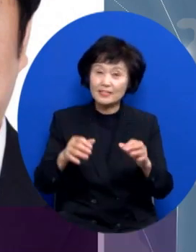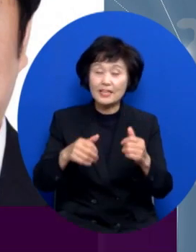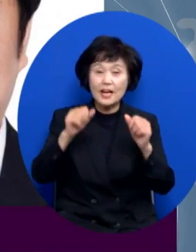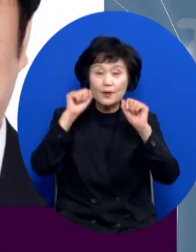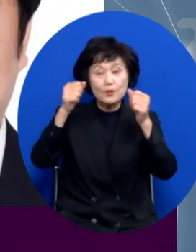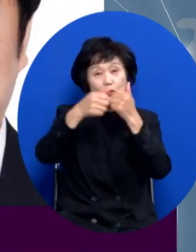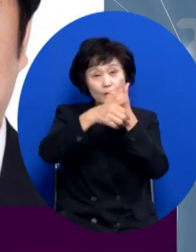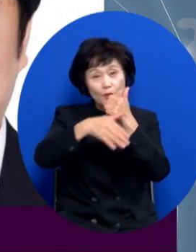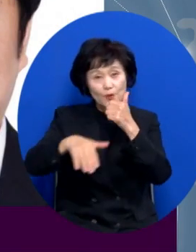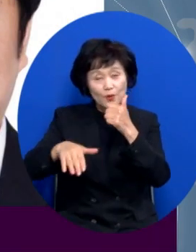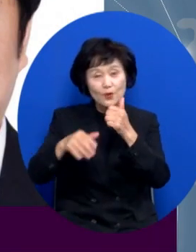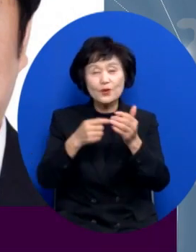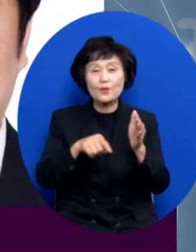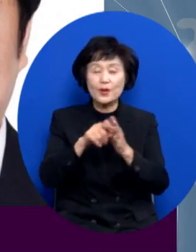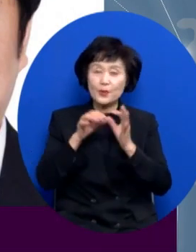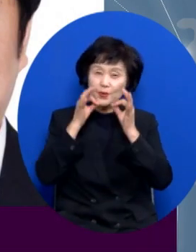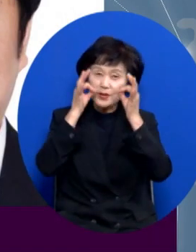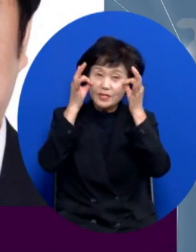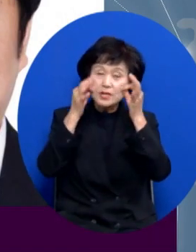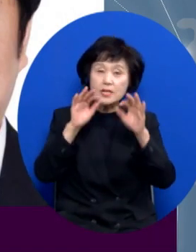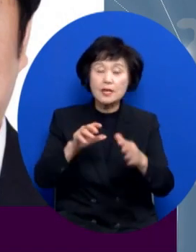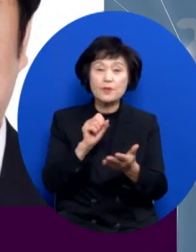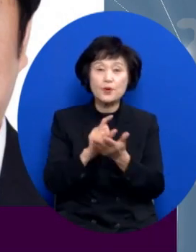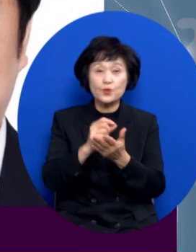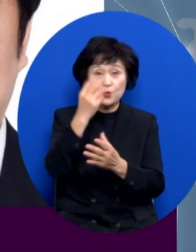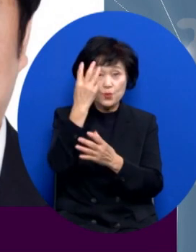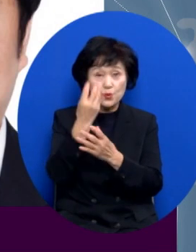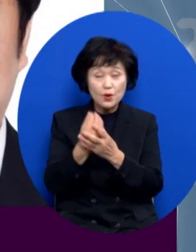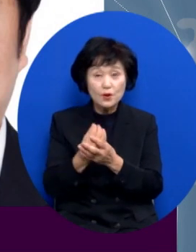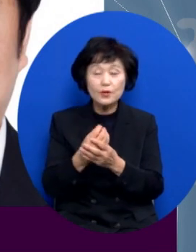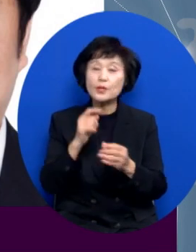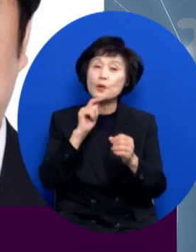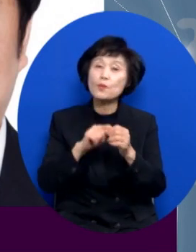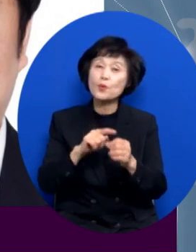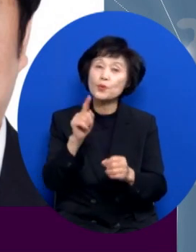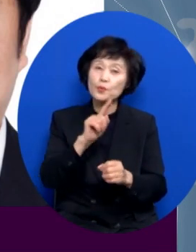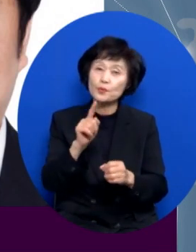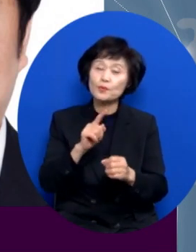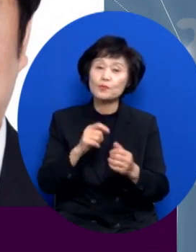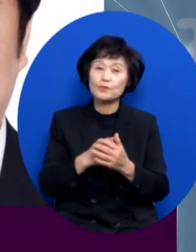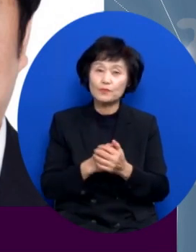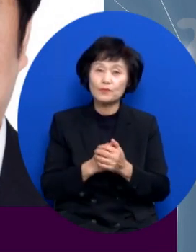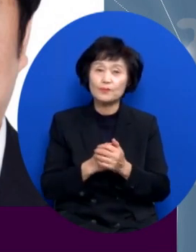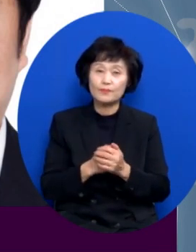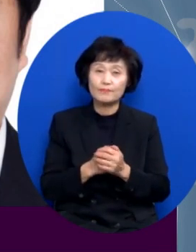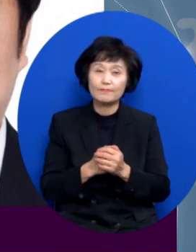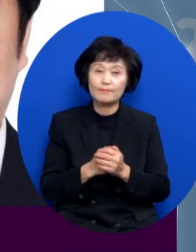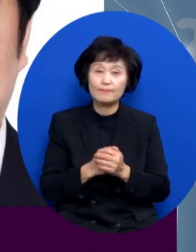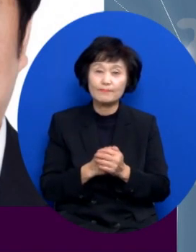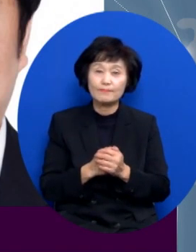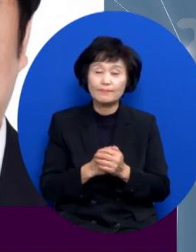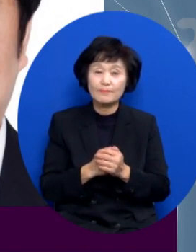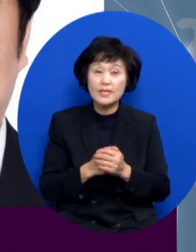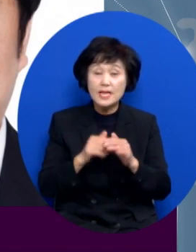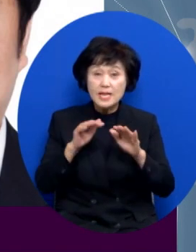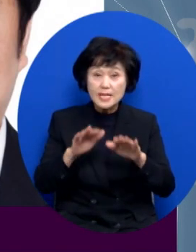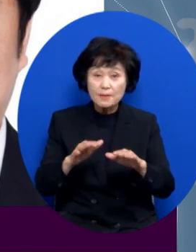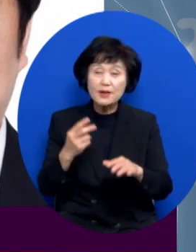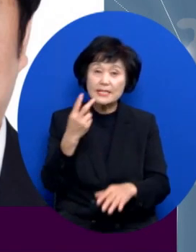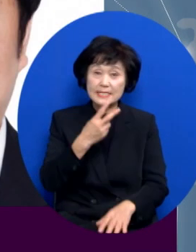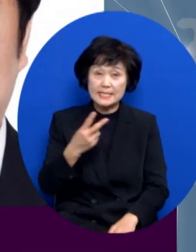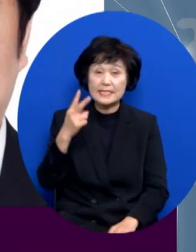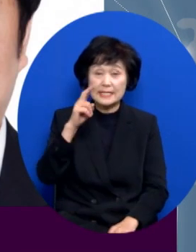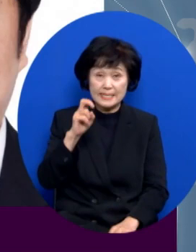선교를 위해서 노력해 오셨는데요 이번 카타르 월드컵에는 어떤 목적으로 방문하신 걸까요 이번에